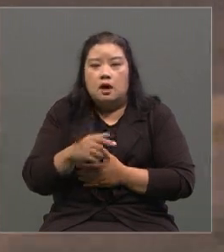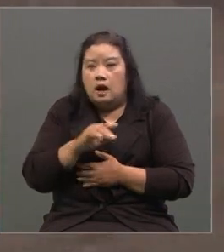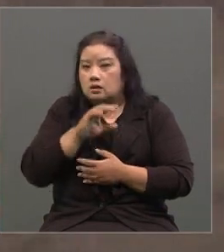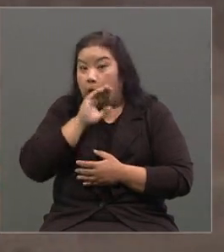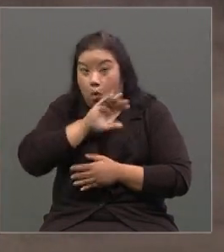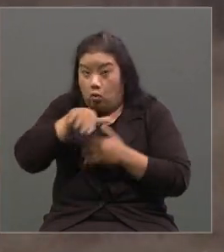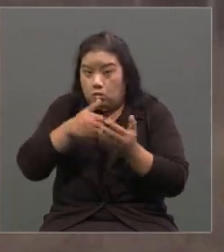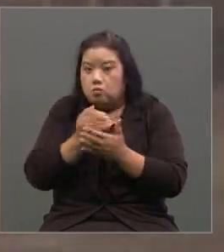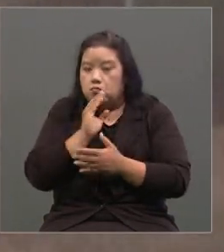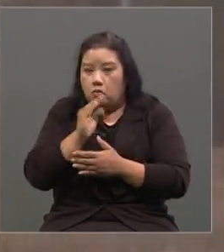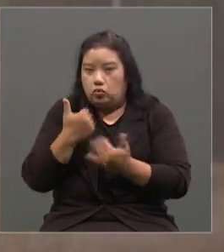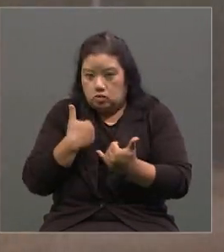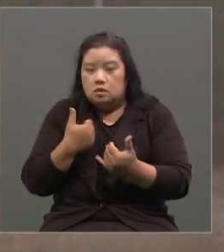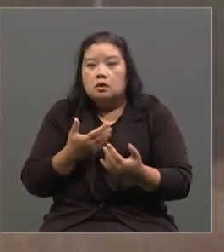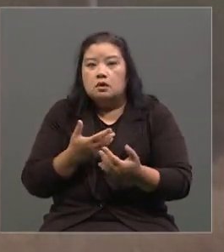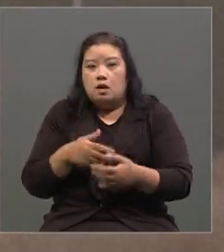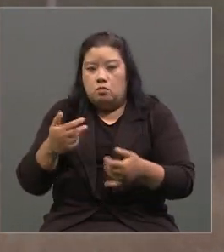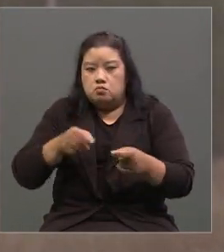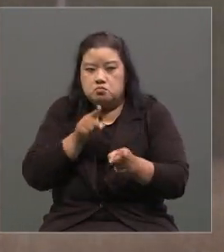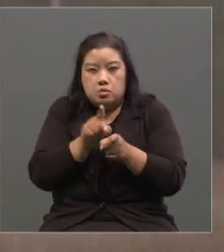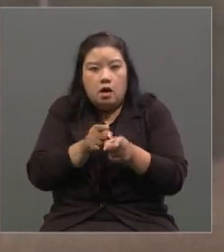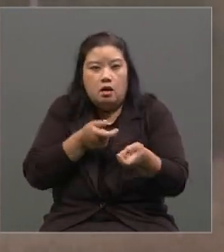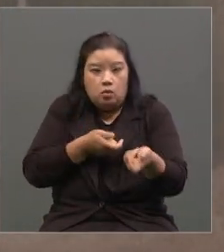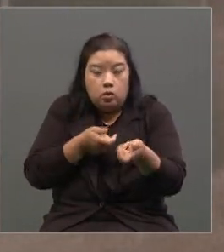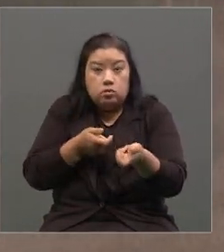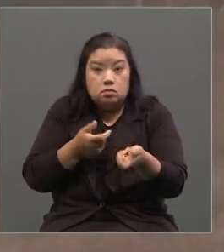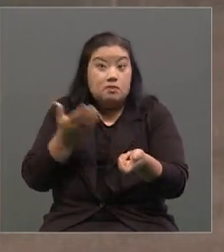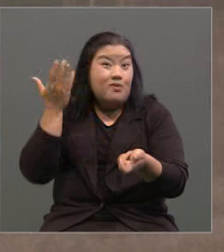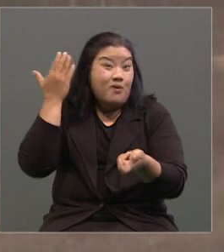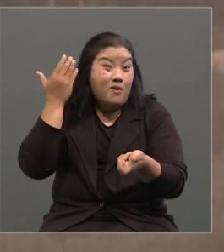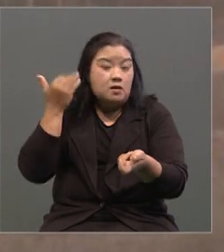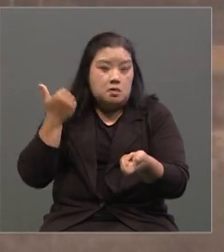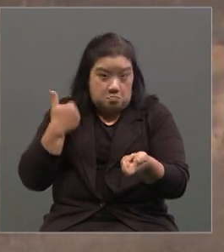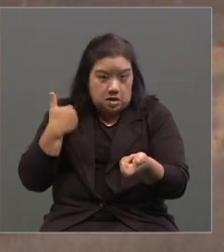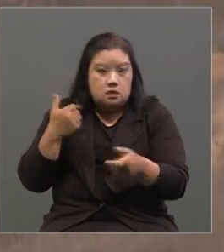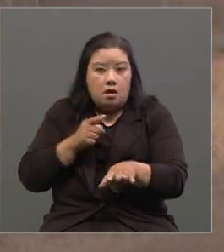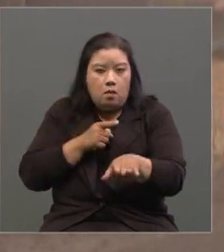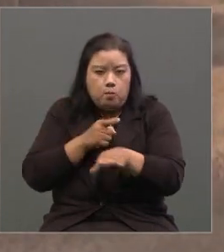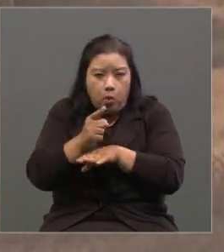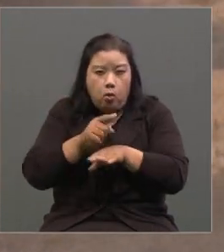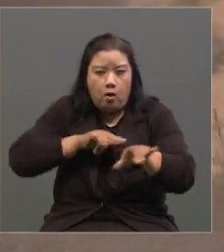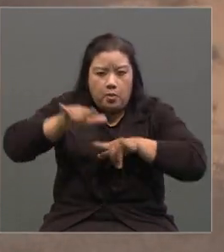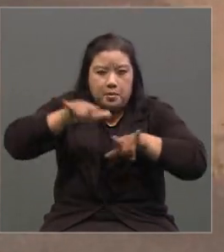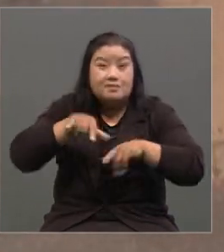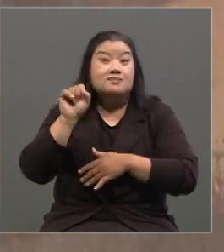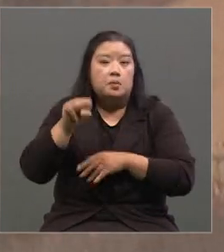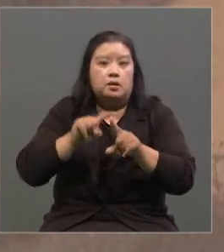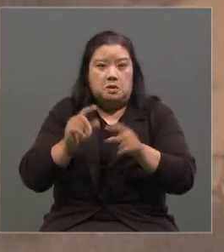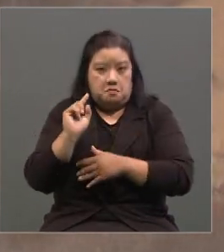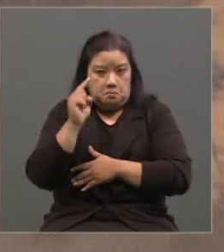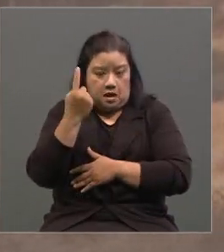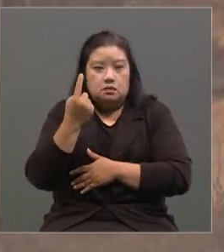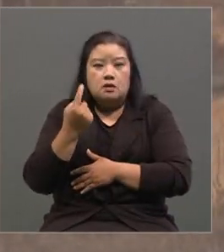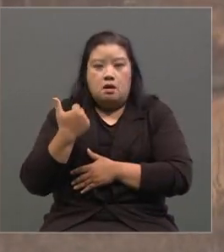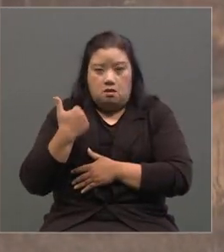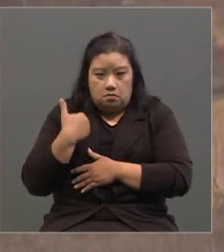บอกว่าเปฏิบัติการโจมตีเริ่มทางภาคพื้นดินแล้วคือก่อนหน้าเมันจะมีแต่ตงจำรวจก็จะเป็นทางอากาศนะส่งกองกำลังภาค